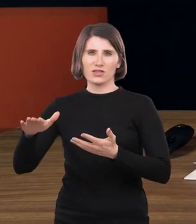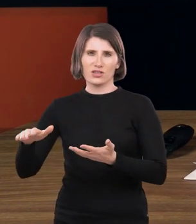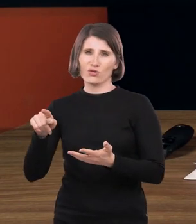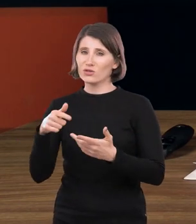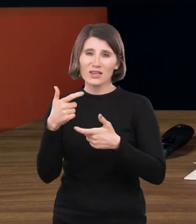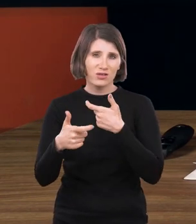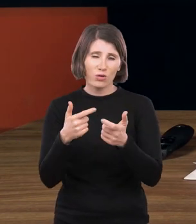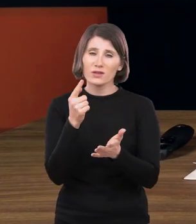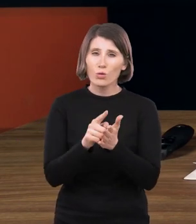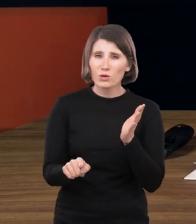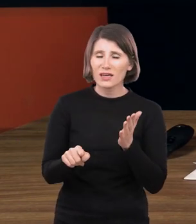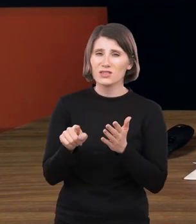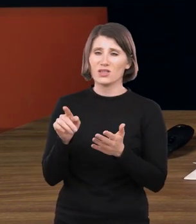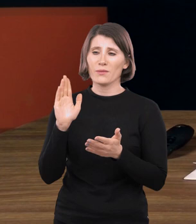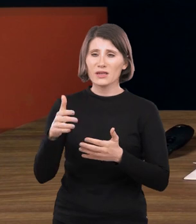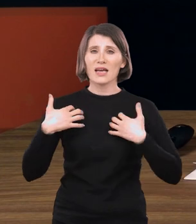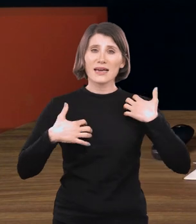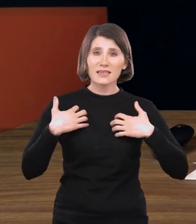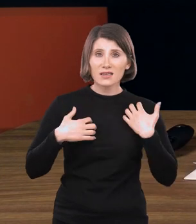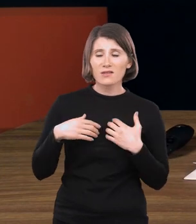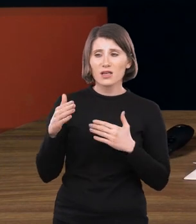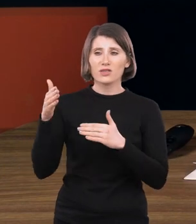do wykonywania tej czynności w przyszłości.